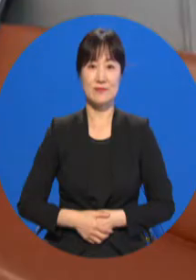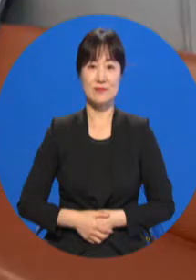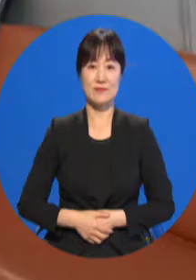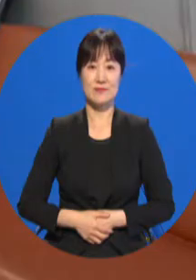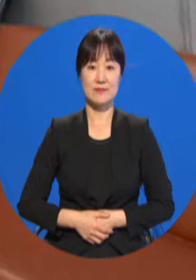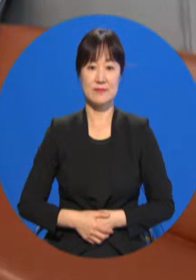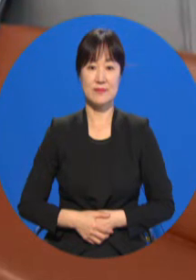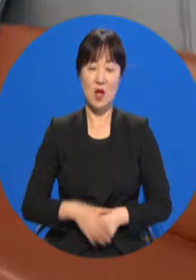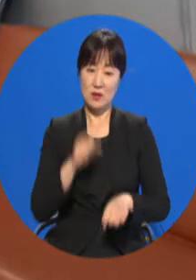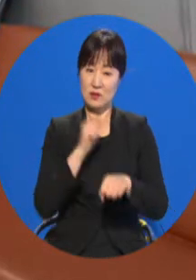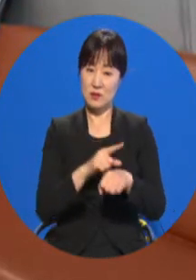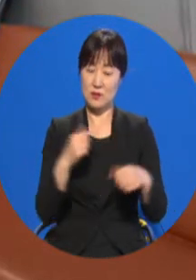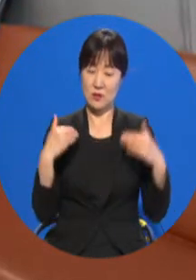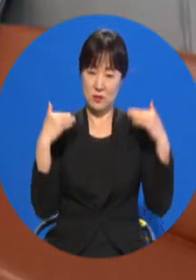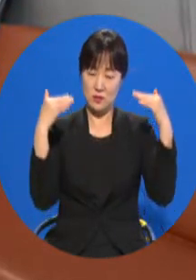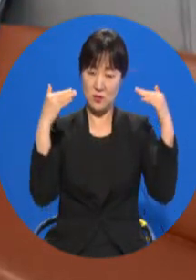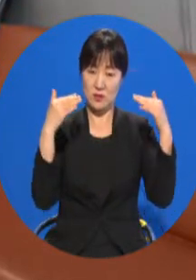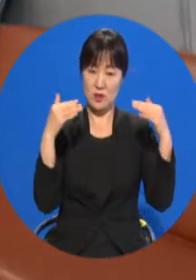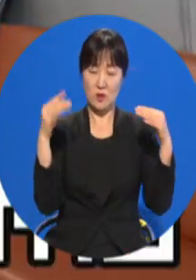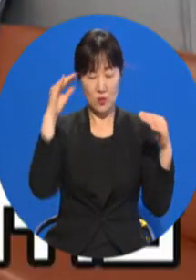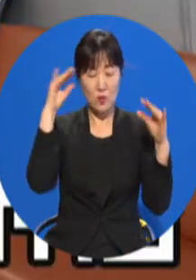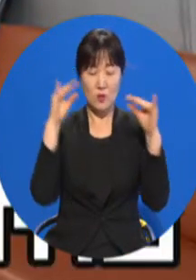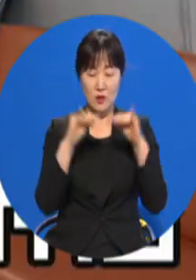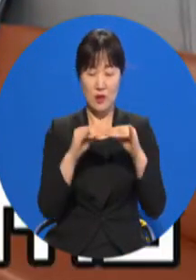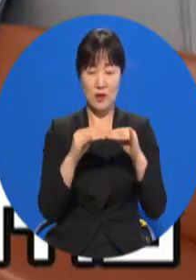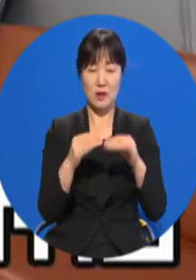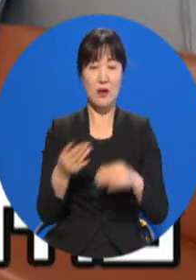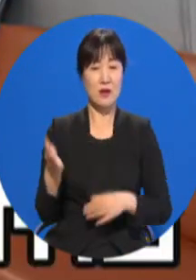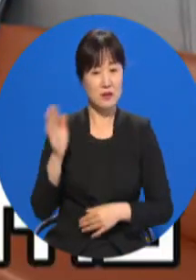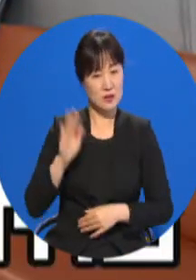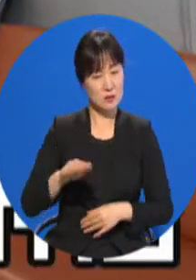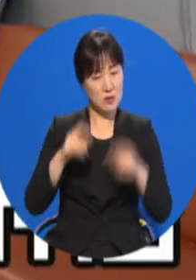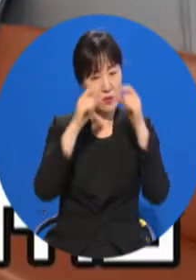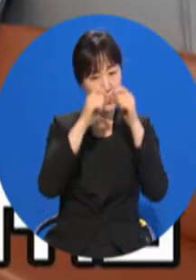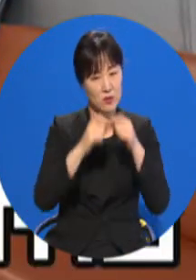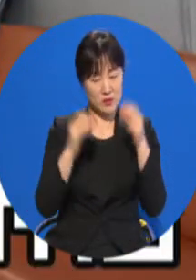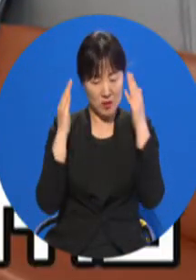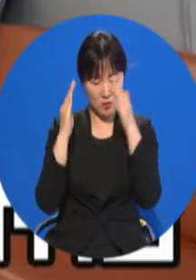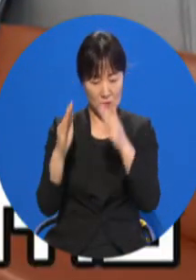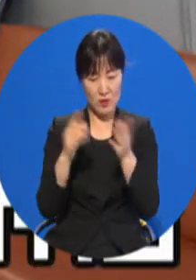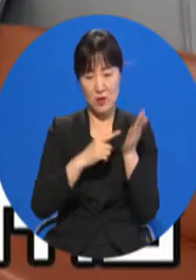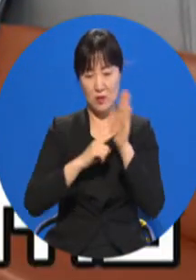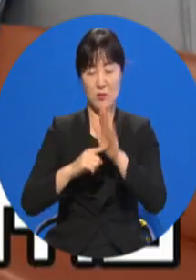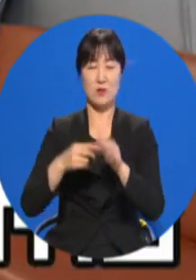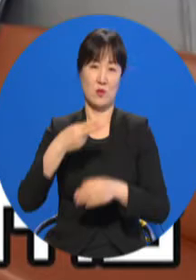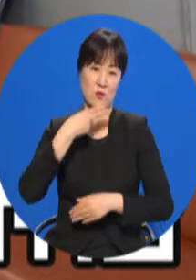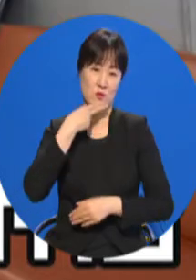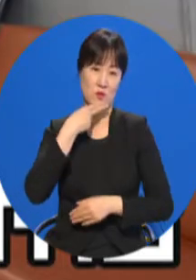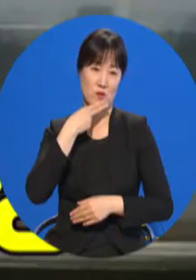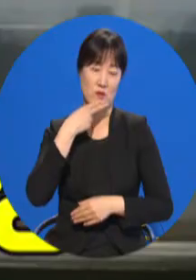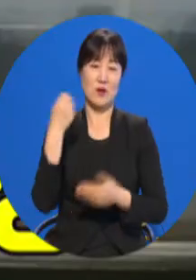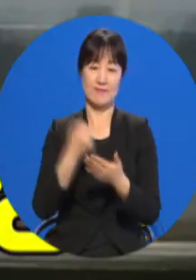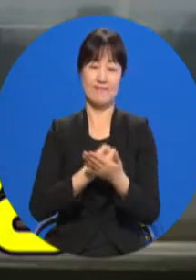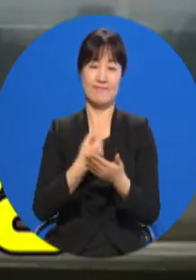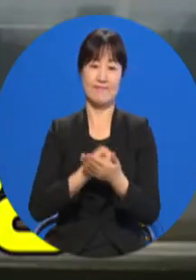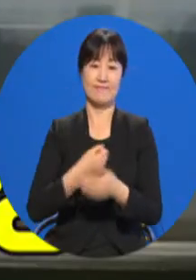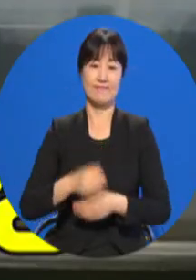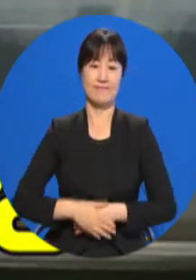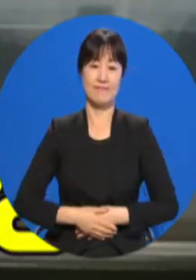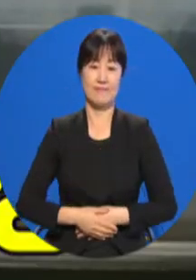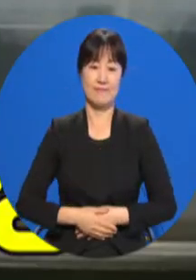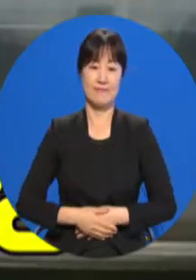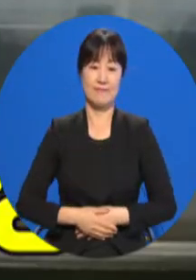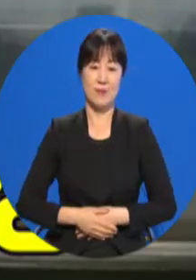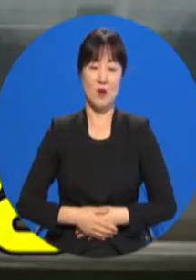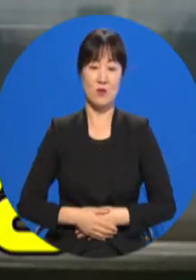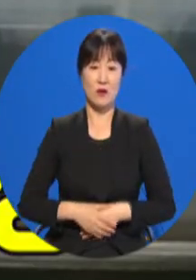질적 성장 너무나 모두가 공감하는 얘기인데 좀 구체적인 방향 제시를 해주셨으면 좋았을 거라는 아쉬움은 있어요. 우리도 좀 사기가 어떻게 맞아요,